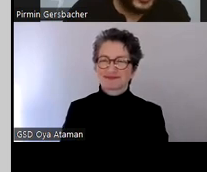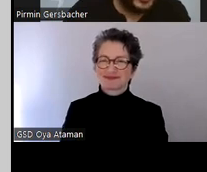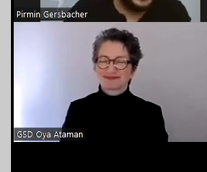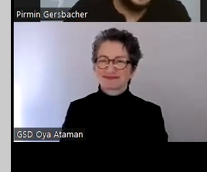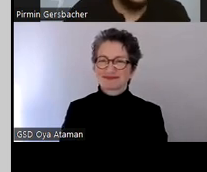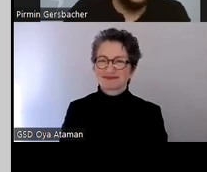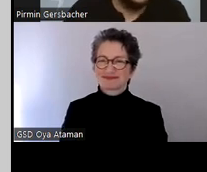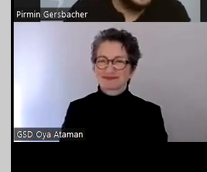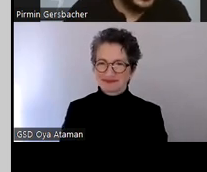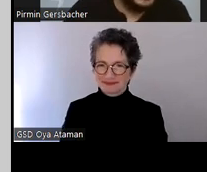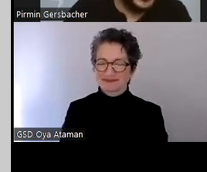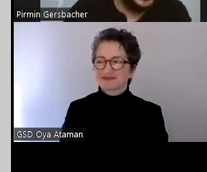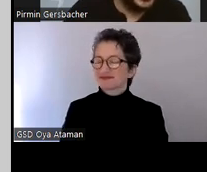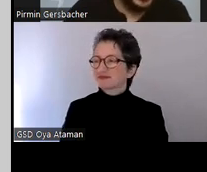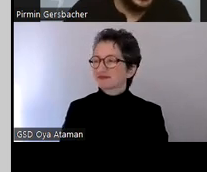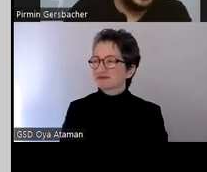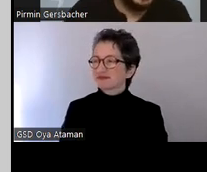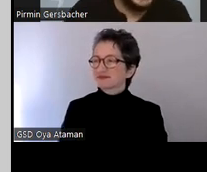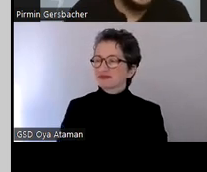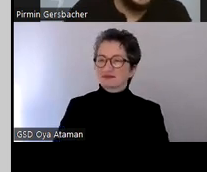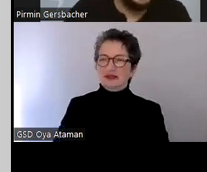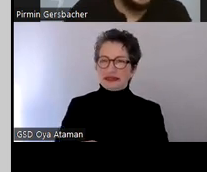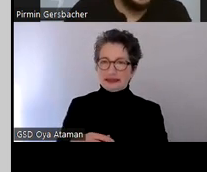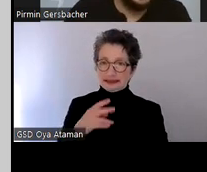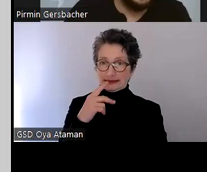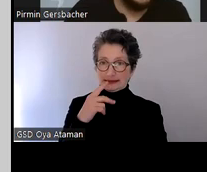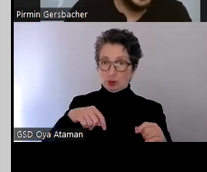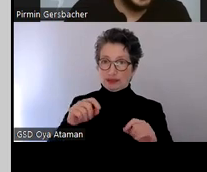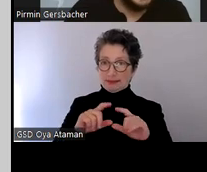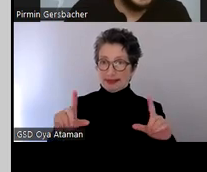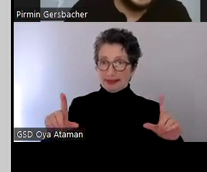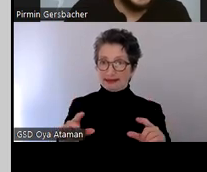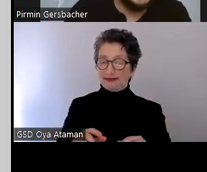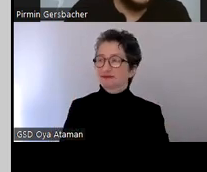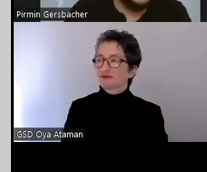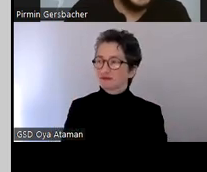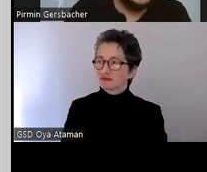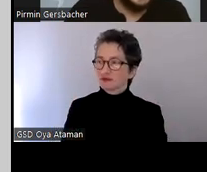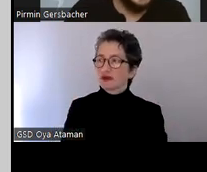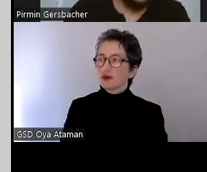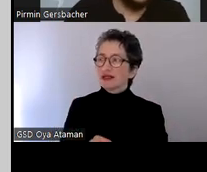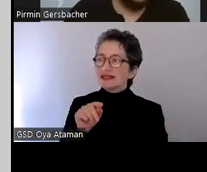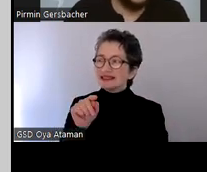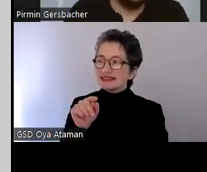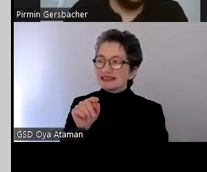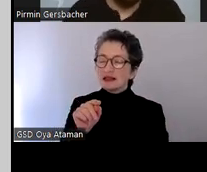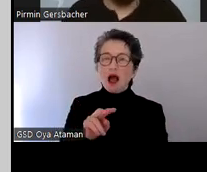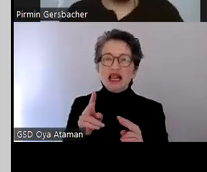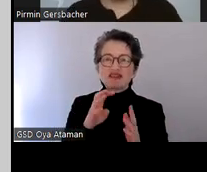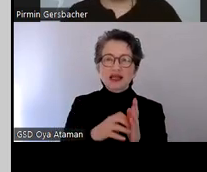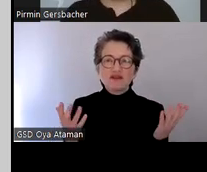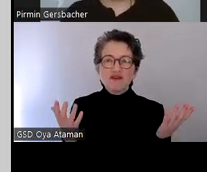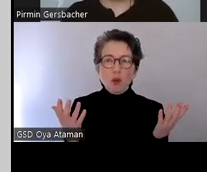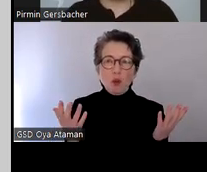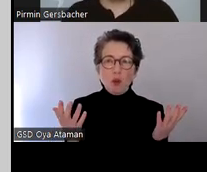Jetzt hervorgucken, genau. Jetzt wird hier unten so ein Bild hervorgehoben und diesem fehlt der Alternativtext. Und jetzt